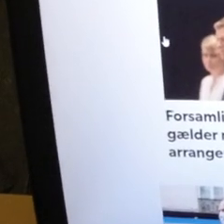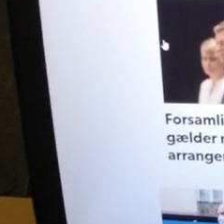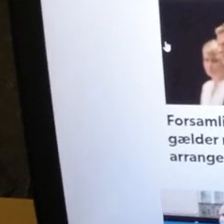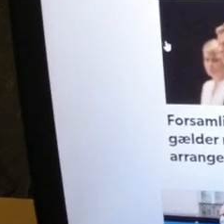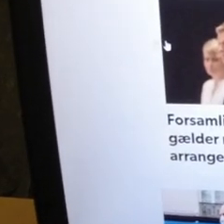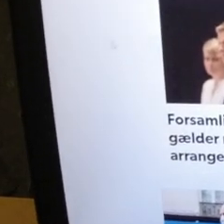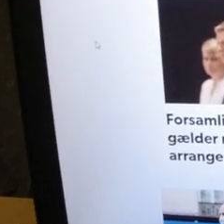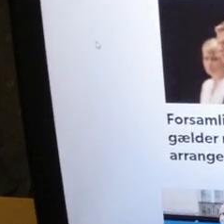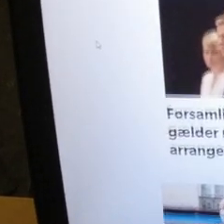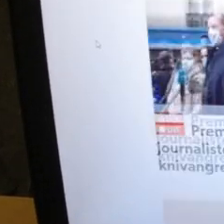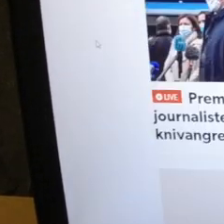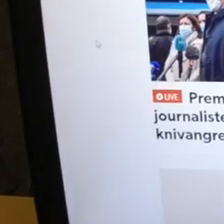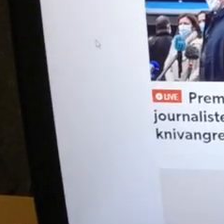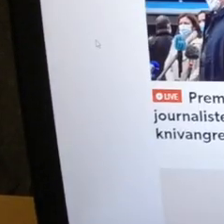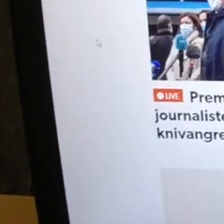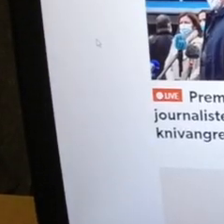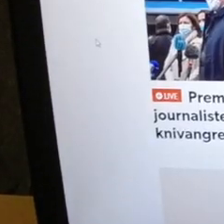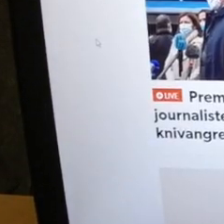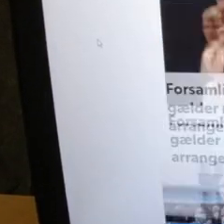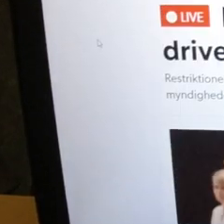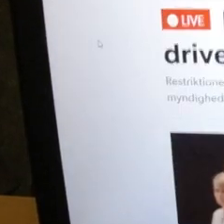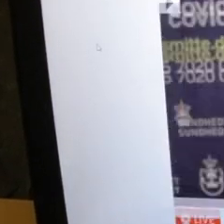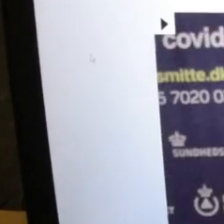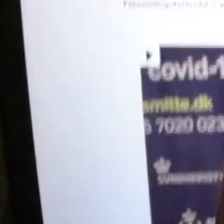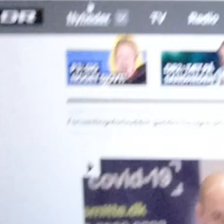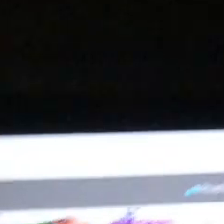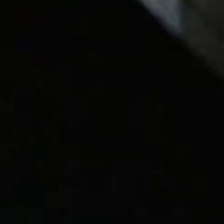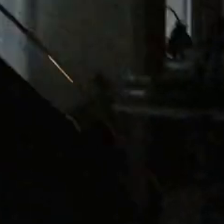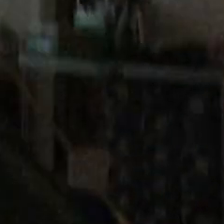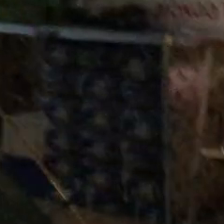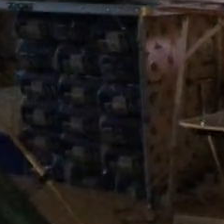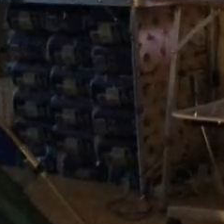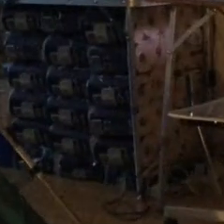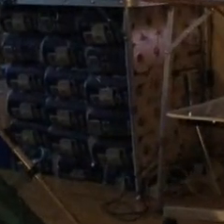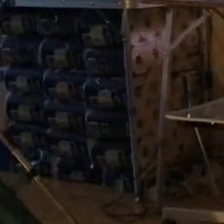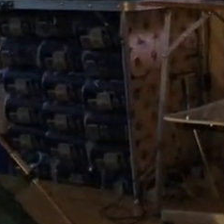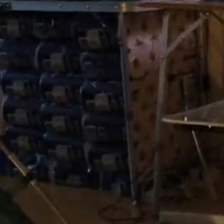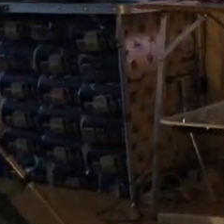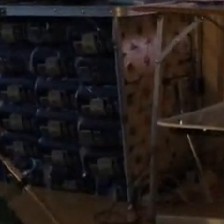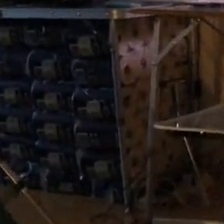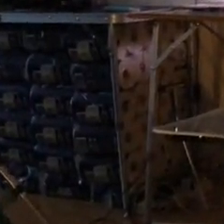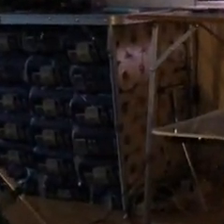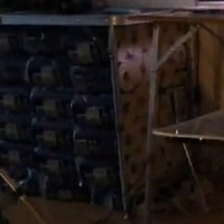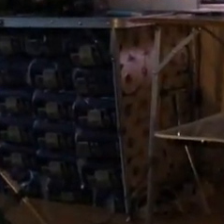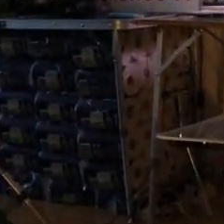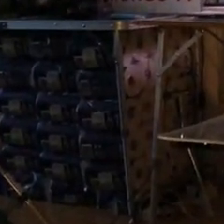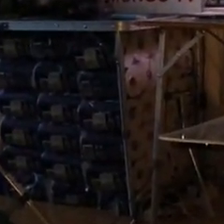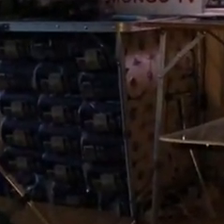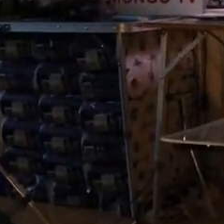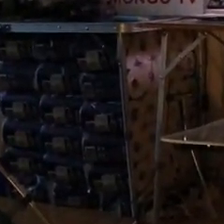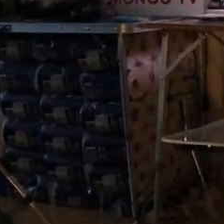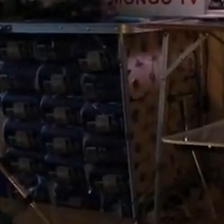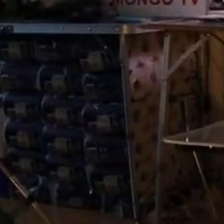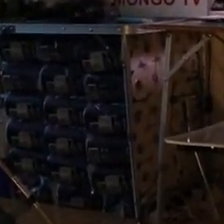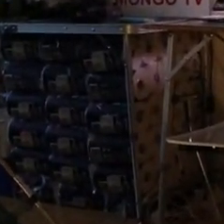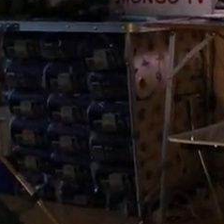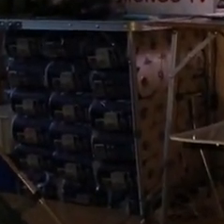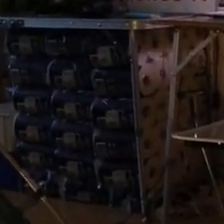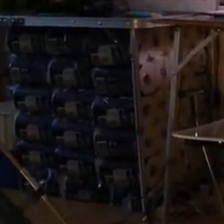På mandag rammer vi den første million døde her. Jeg vil også lukke den side ned her. Jeg vil også lukke